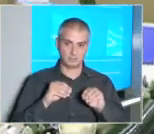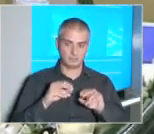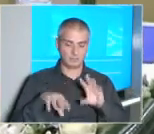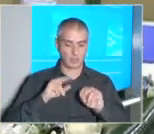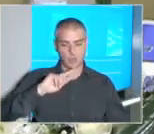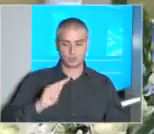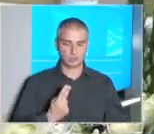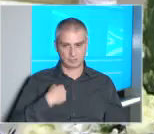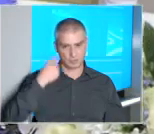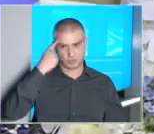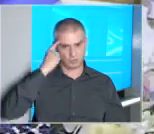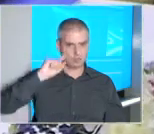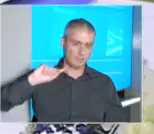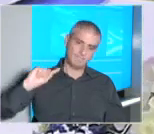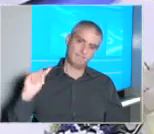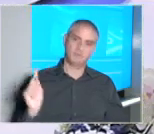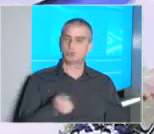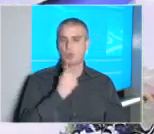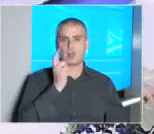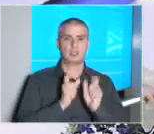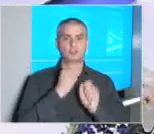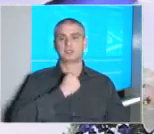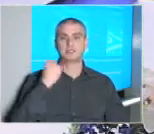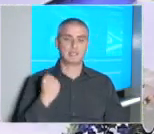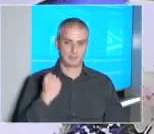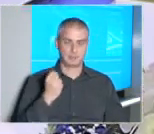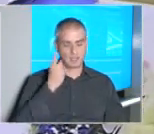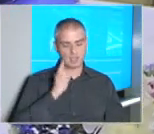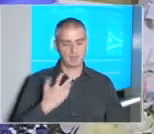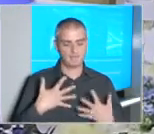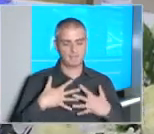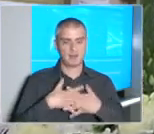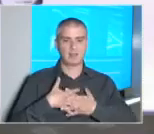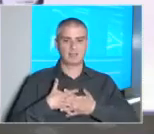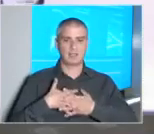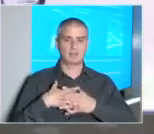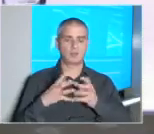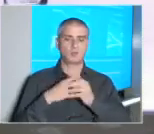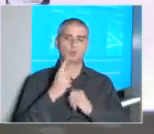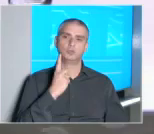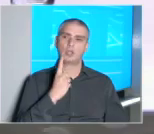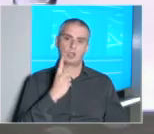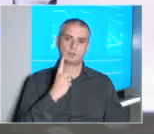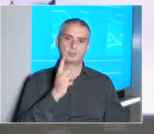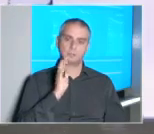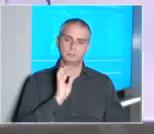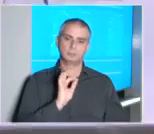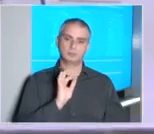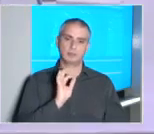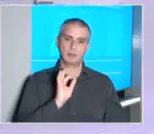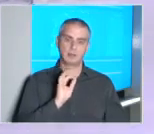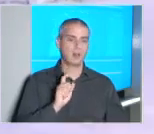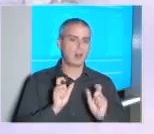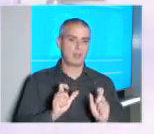החוזרות, אני חושב שכל אנשי הימין חייבים להתלכד סביב גוש אחד על מנת